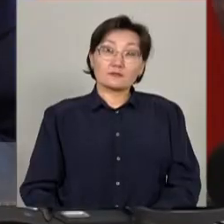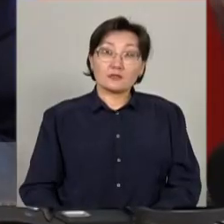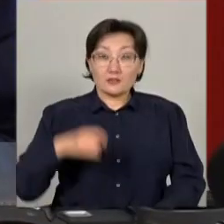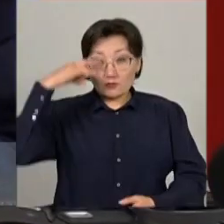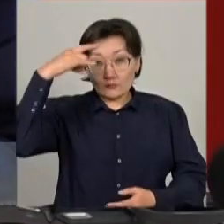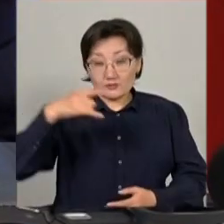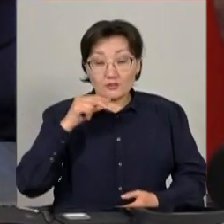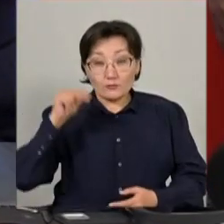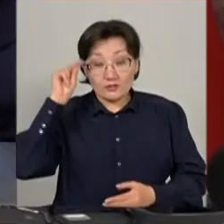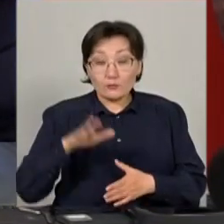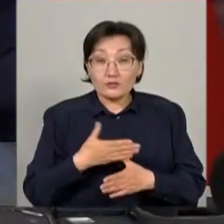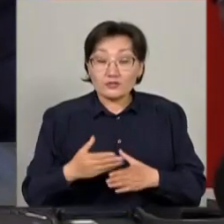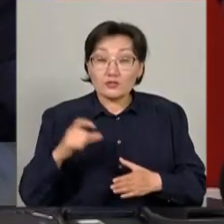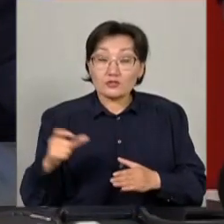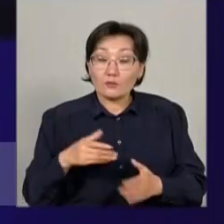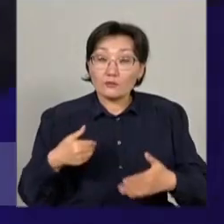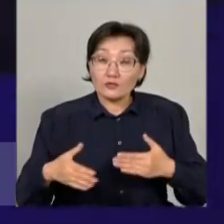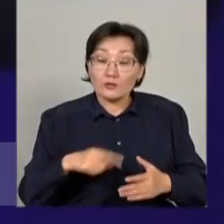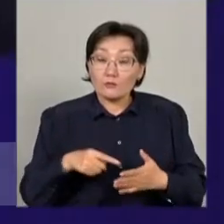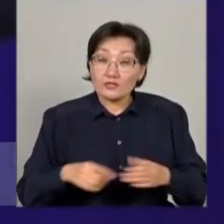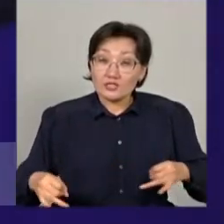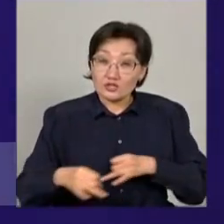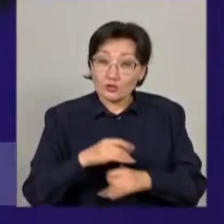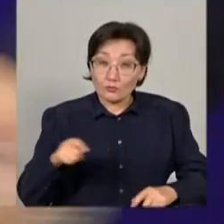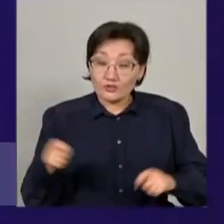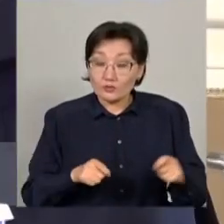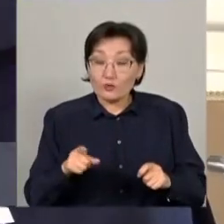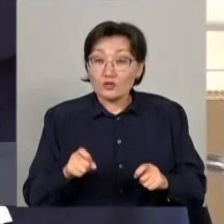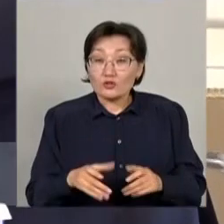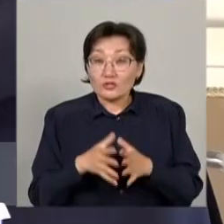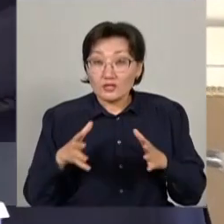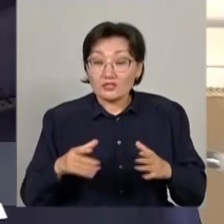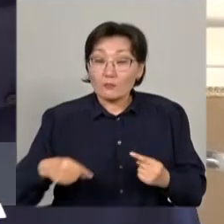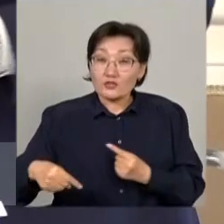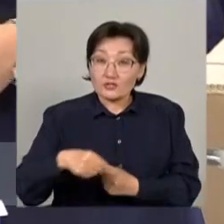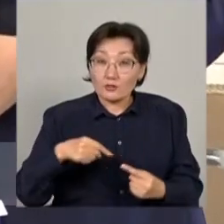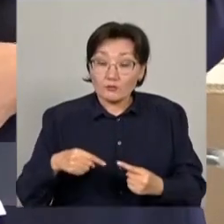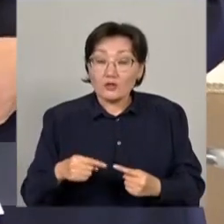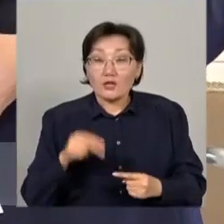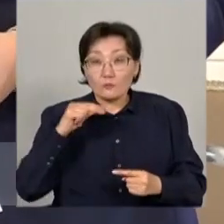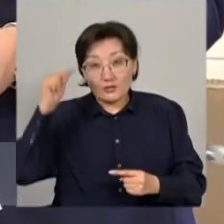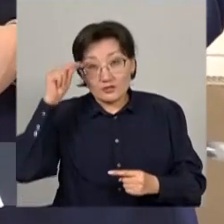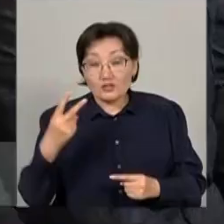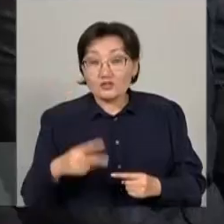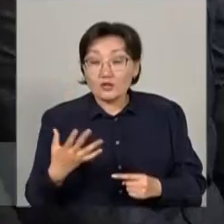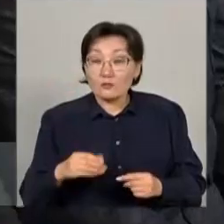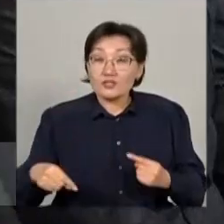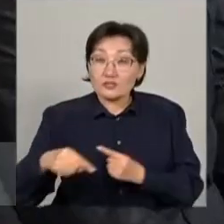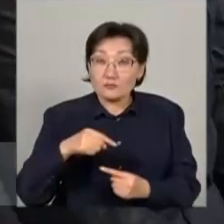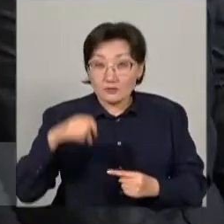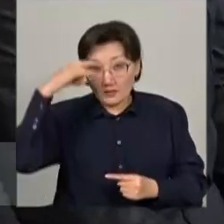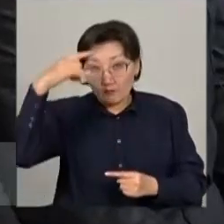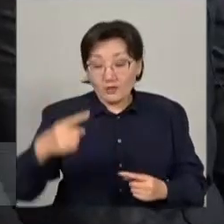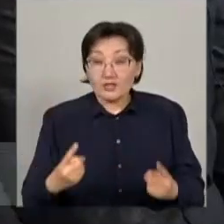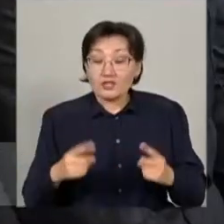Қазақстан мен Қытай арасындағы экономикалық байланыс мәселесі талқыға түскен жиынға 100-ден астам отандық кәсіпкер, шыңжаңдық 20 бизнесмен, елдегі ірі